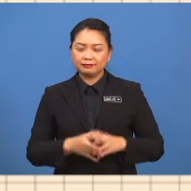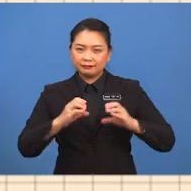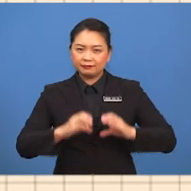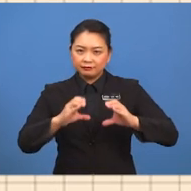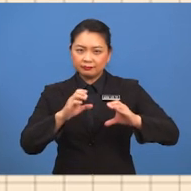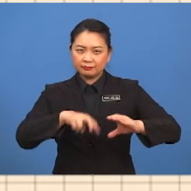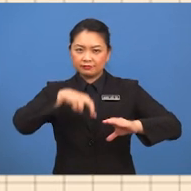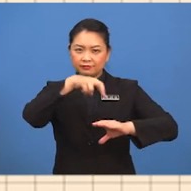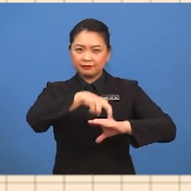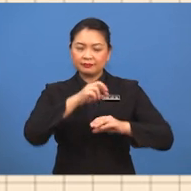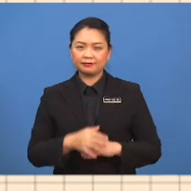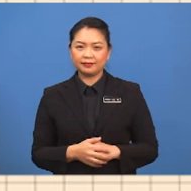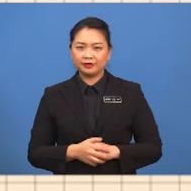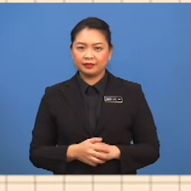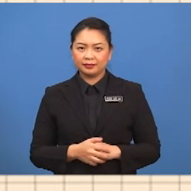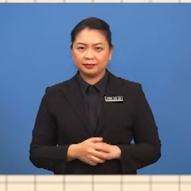menaik.